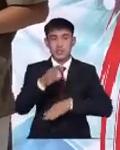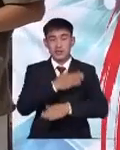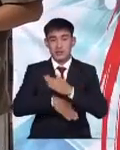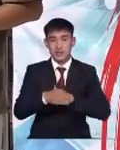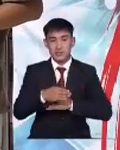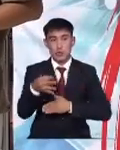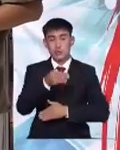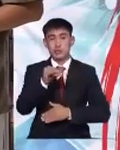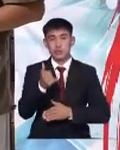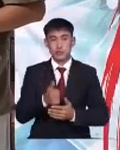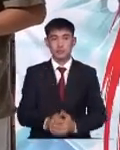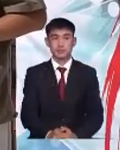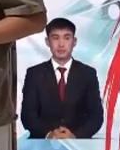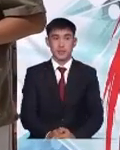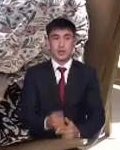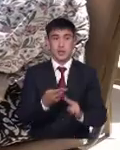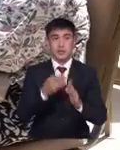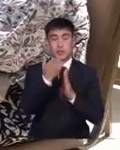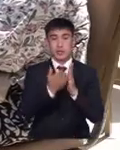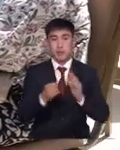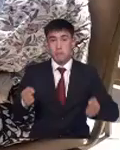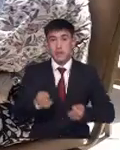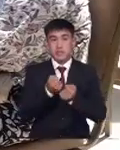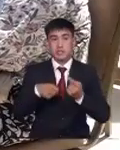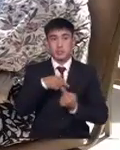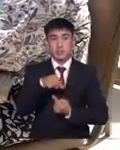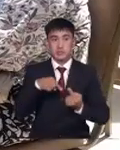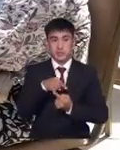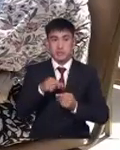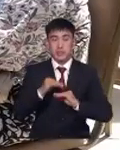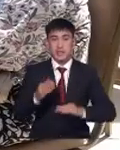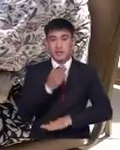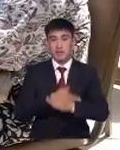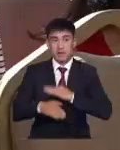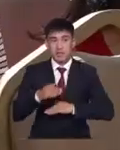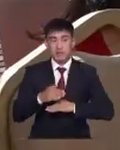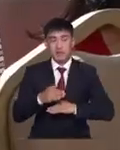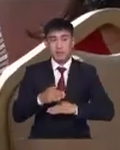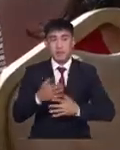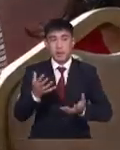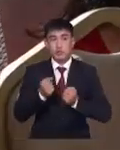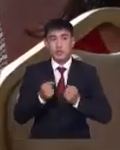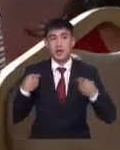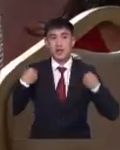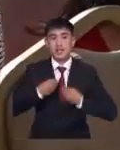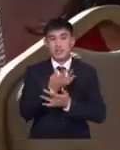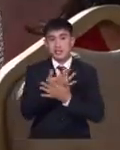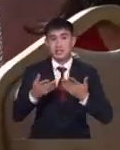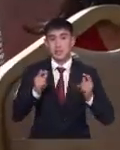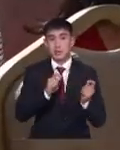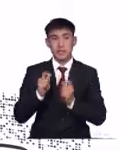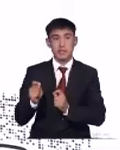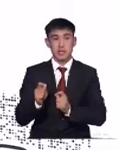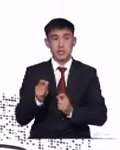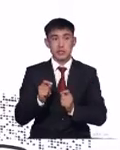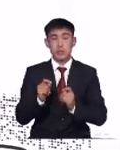инвалидностью области ЖТСУ. В рамках этой программы при поддержке предпринимателей дети с ограниченными возможностями получили одежду и разнообразные подарки,